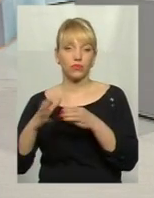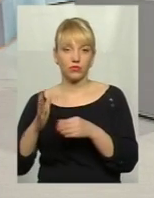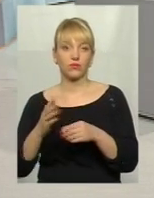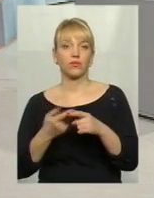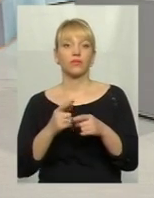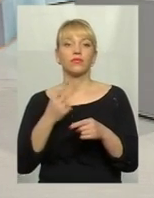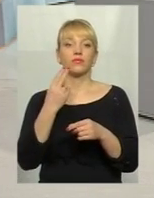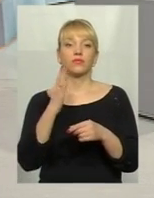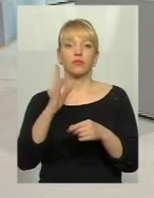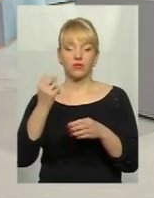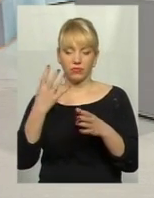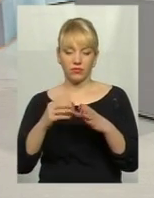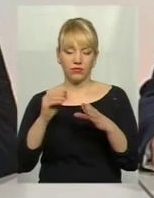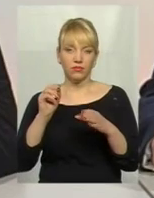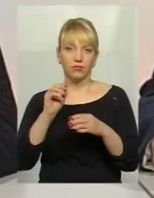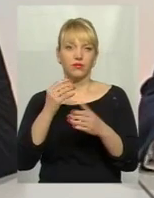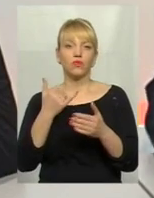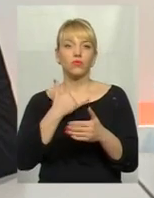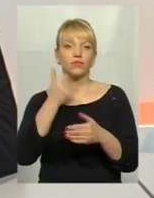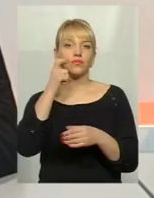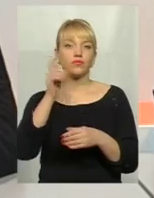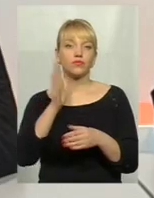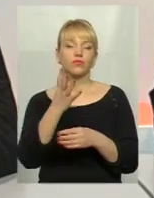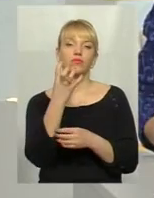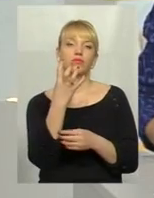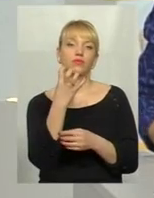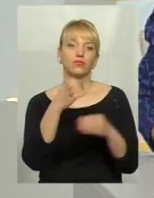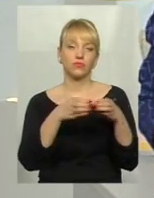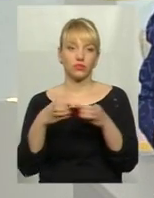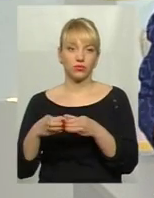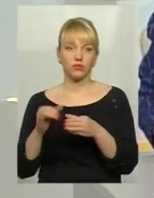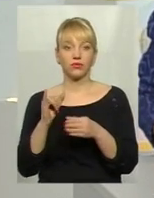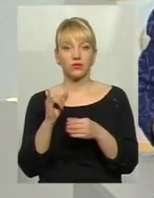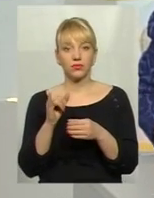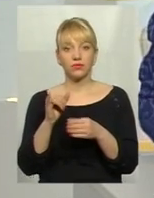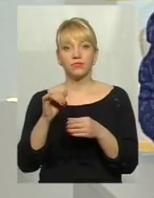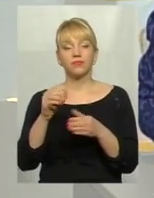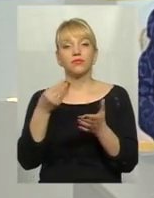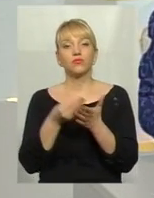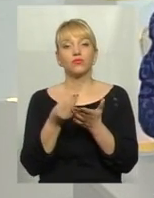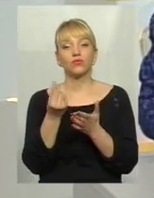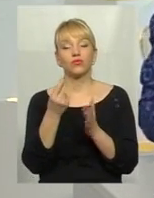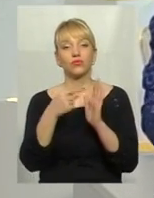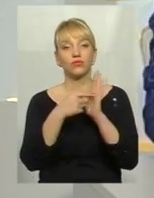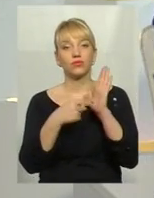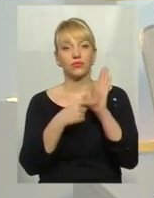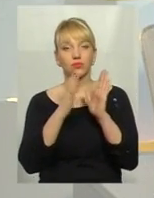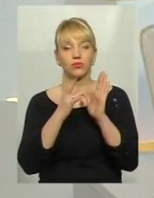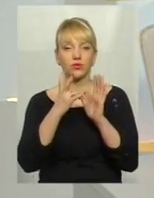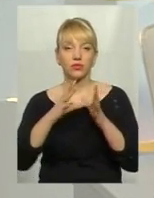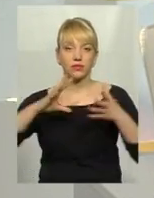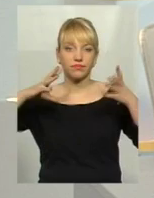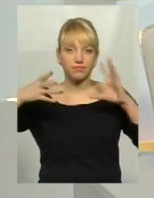ще виборів. У нас вже буде майже 400 громад в Україні. Відповідно, поріг бюджетний ділитиметься на більшу